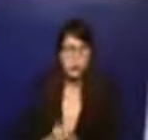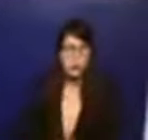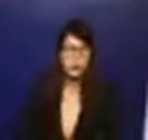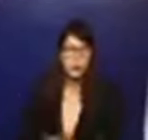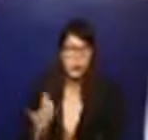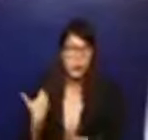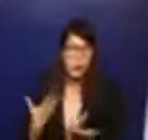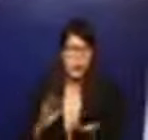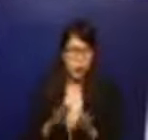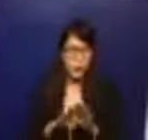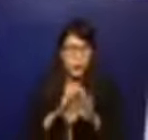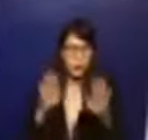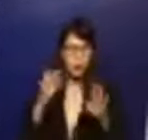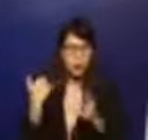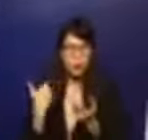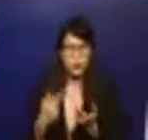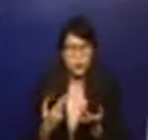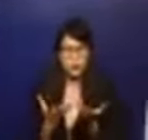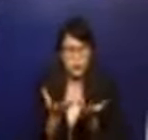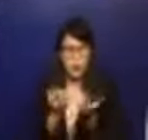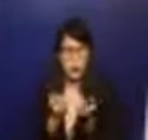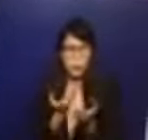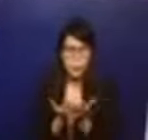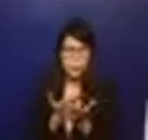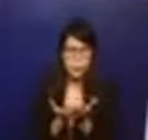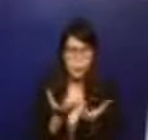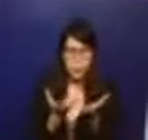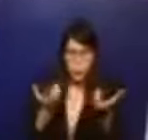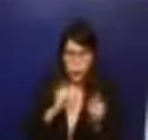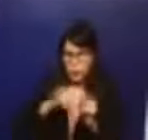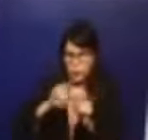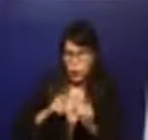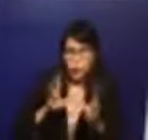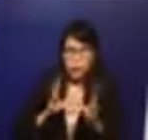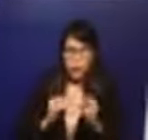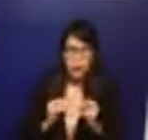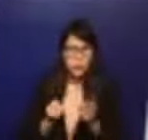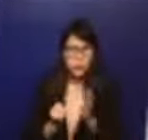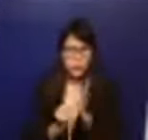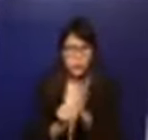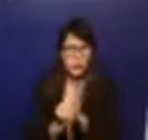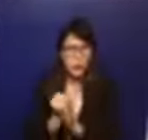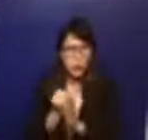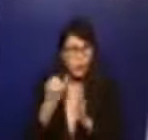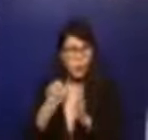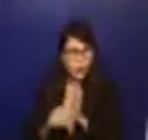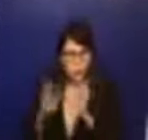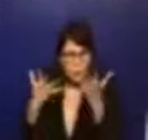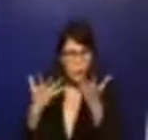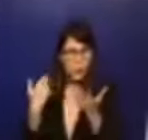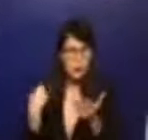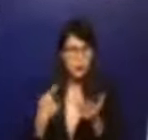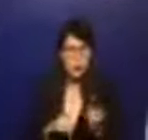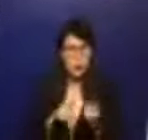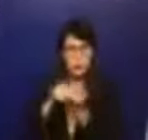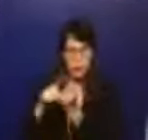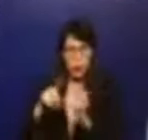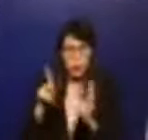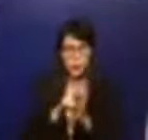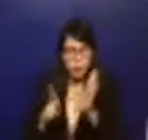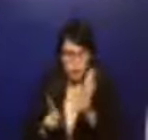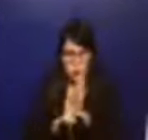ว้นไว้นิดนึงนะคะว่าการรับทรัพย์สินอื่นใดเนี่ยจะไม่มีความผิดก็ต่อเมื่อได้รับยกเว้นตามกฎหม